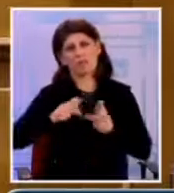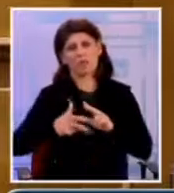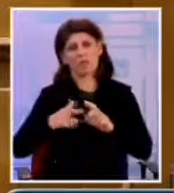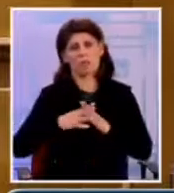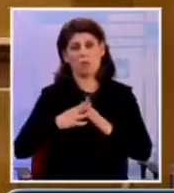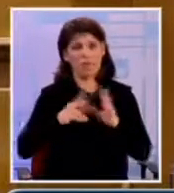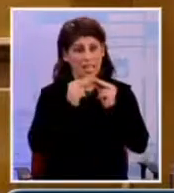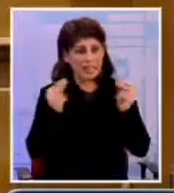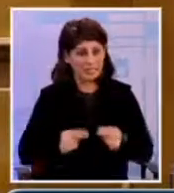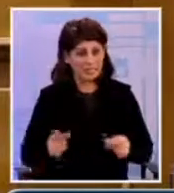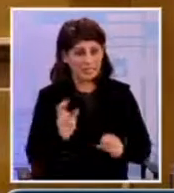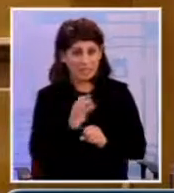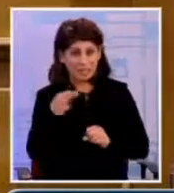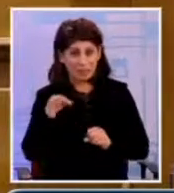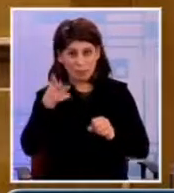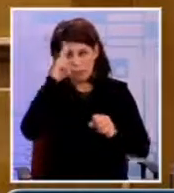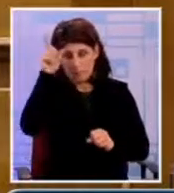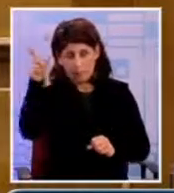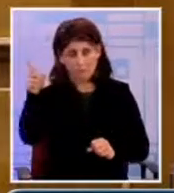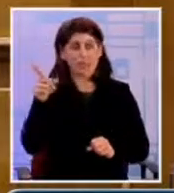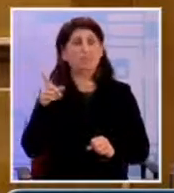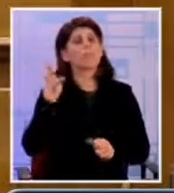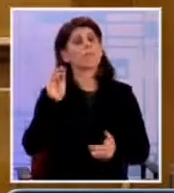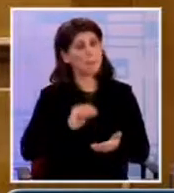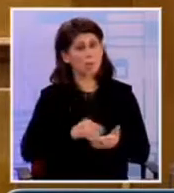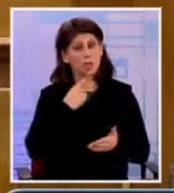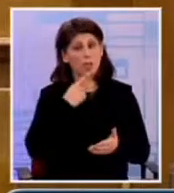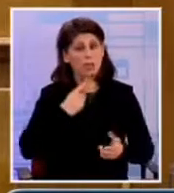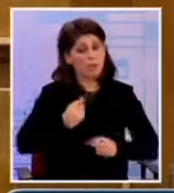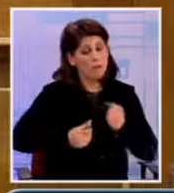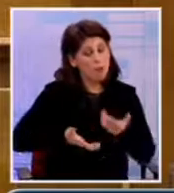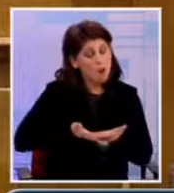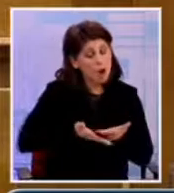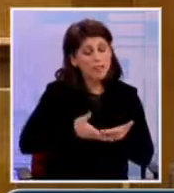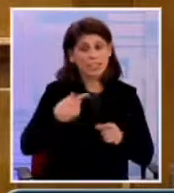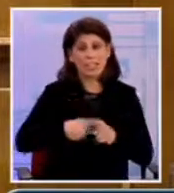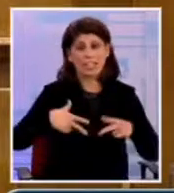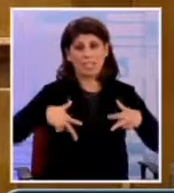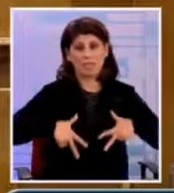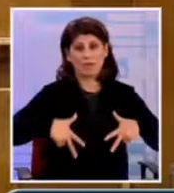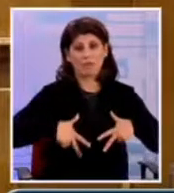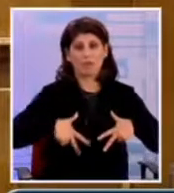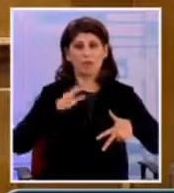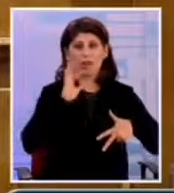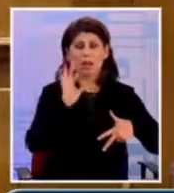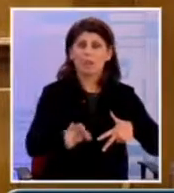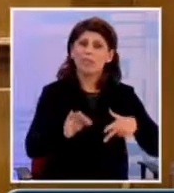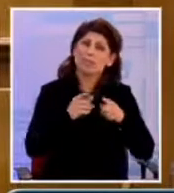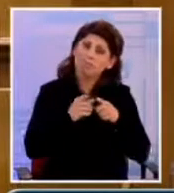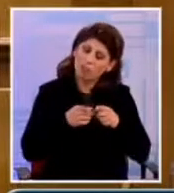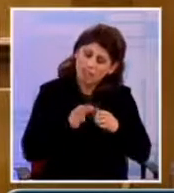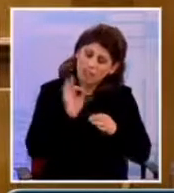τότε στις εκκρεμότητες της Γερμανίας και στις οποίες, επαναλαμβάνω, έστρεξε και η ελληνική κυβέρνηση, οδήγησε διαφορετικά τα